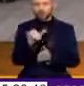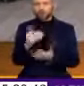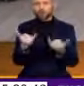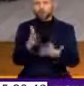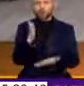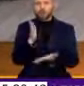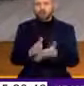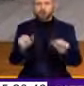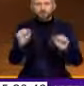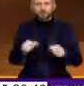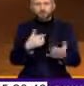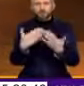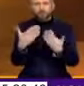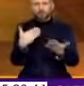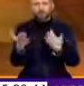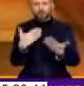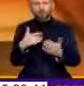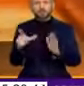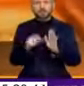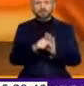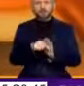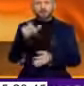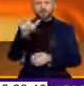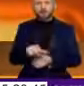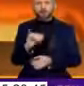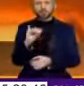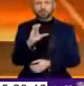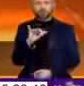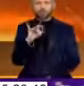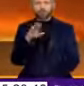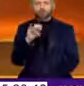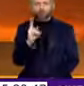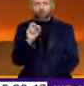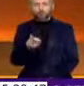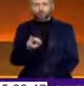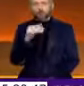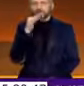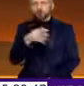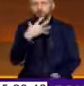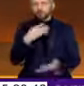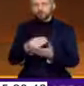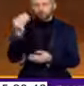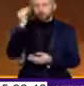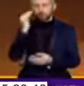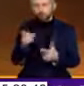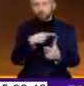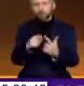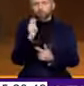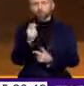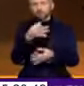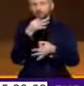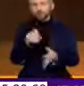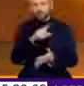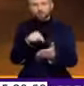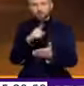є можливість поспілкуватися з паном Юрієм Сиротюком і висловити свою точку зору або поставити будь-які питання, які